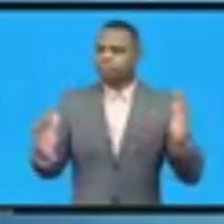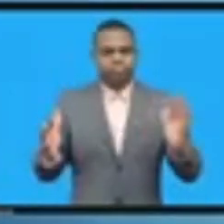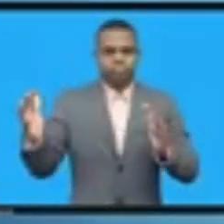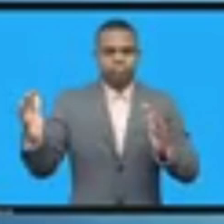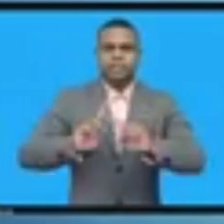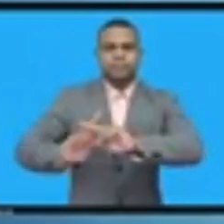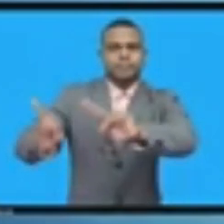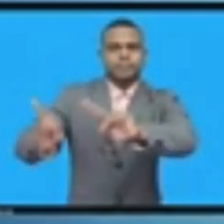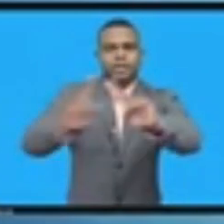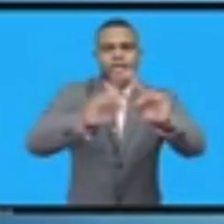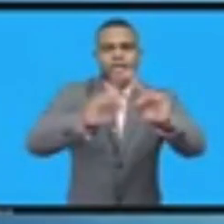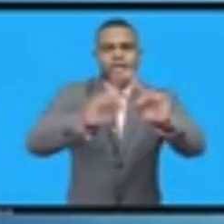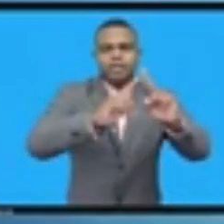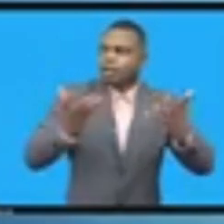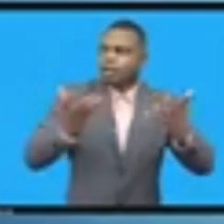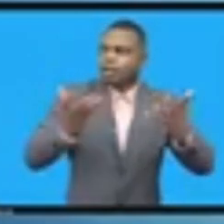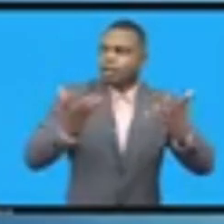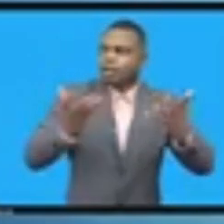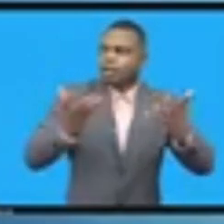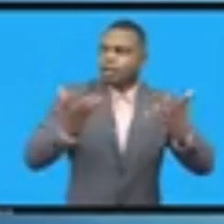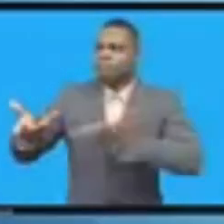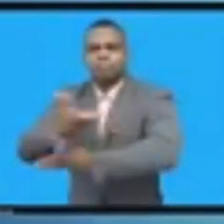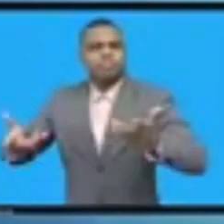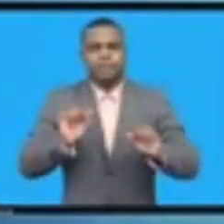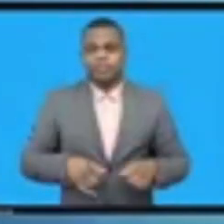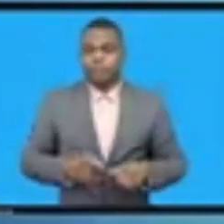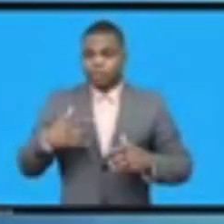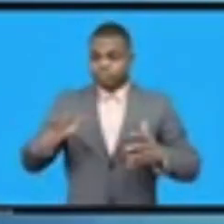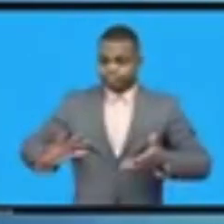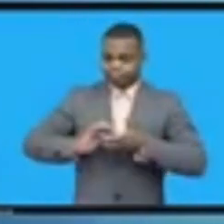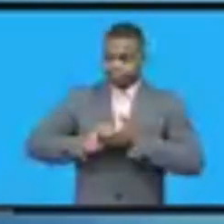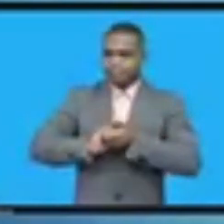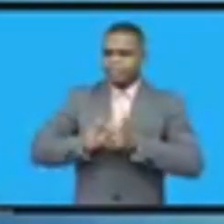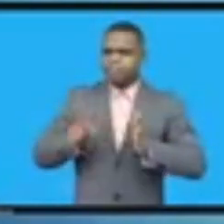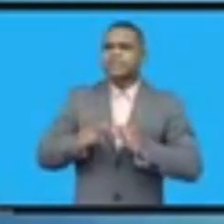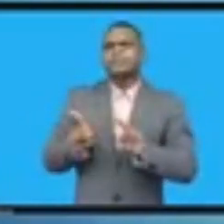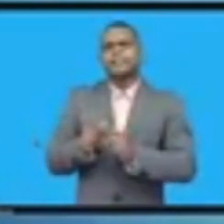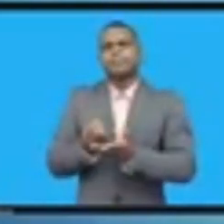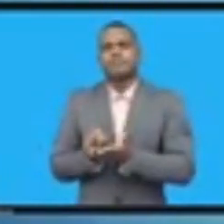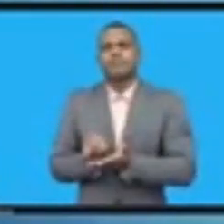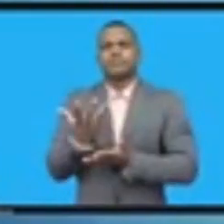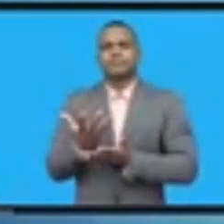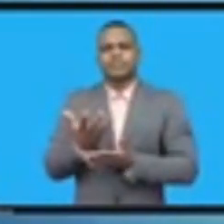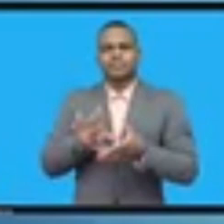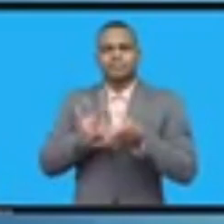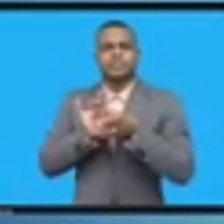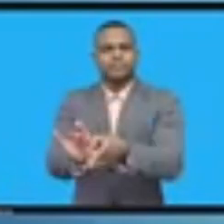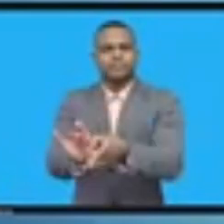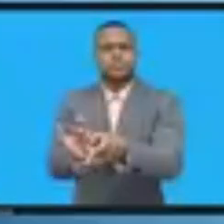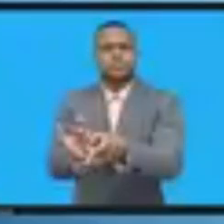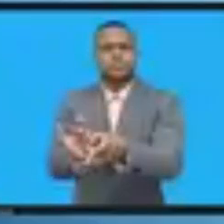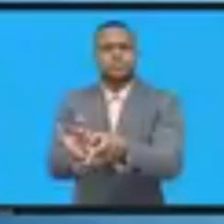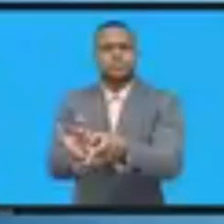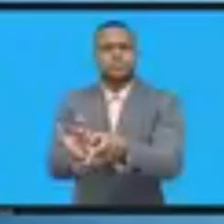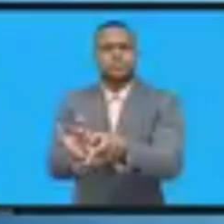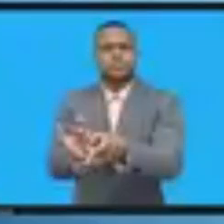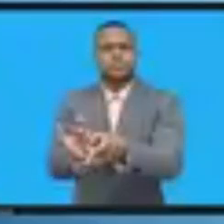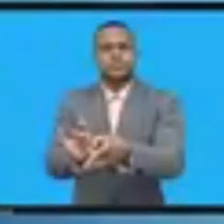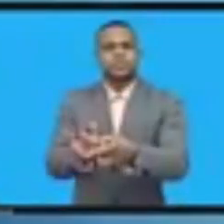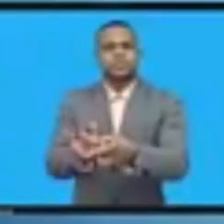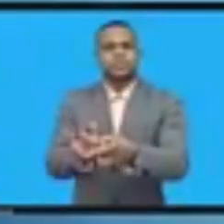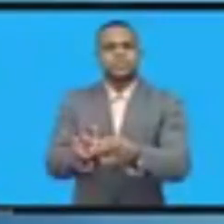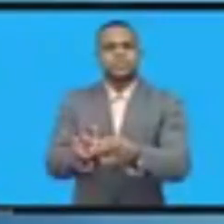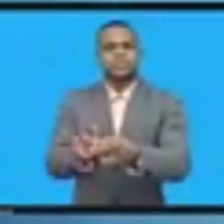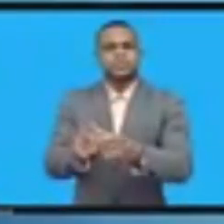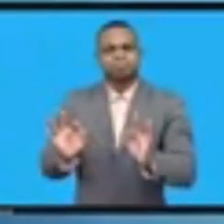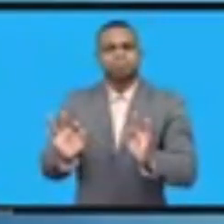源，使我们能够实现普遍可负担、有意义以及有韧